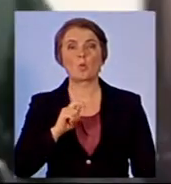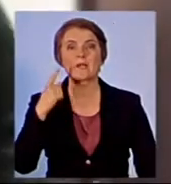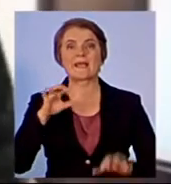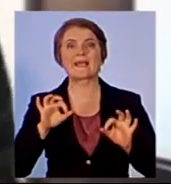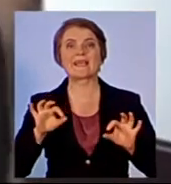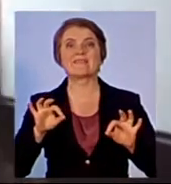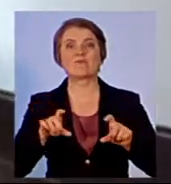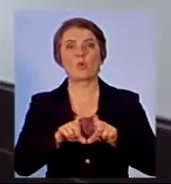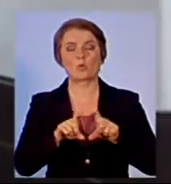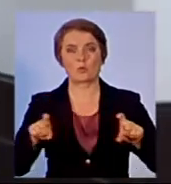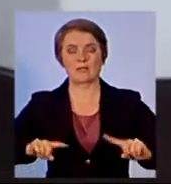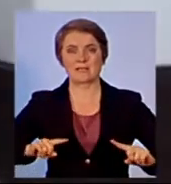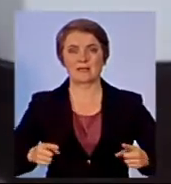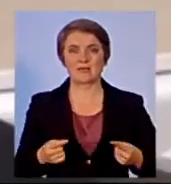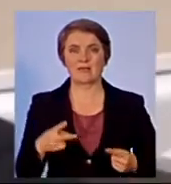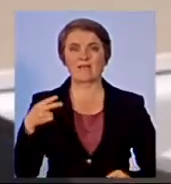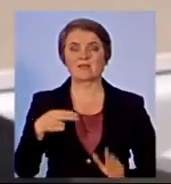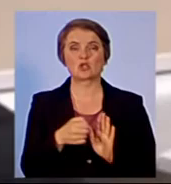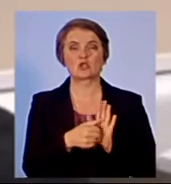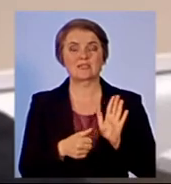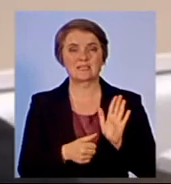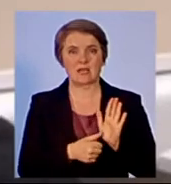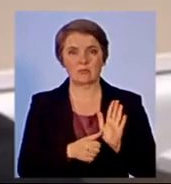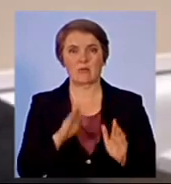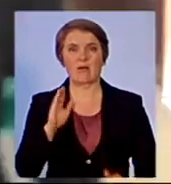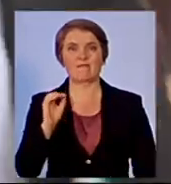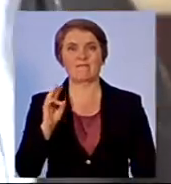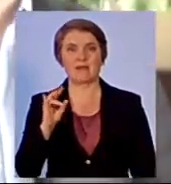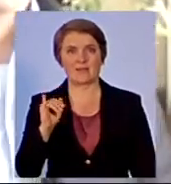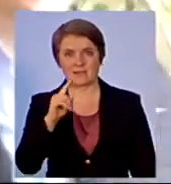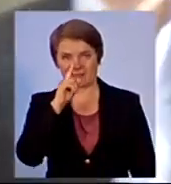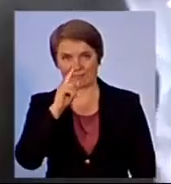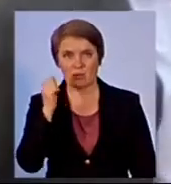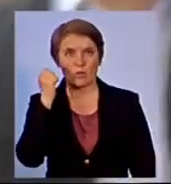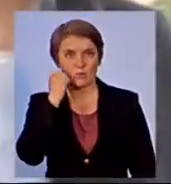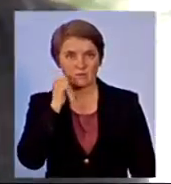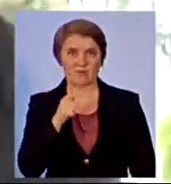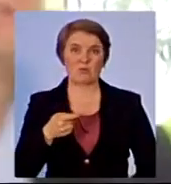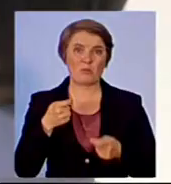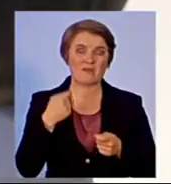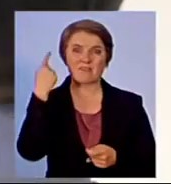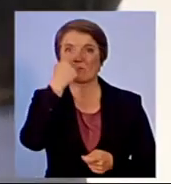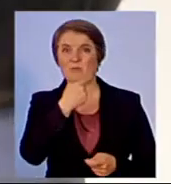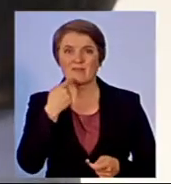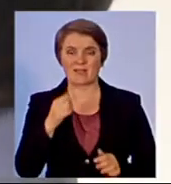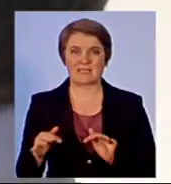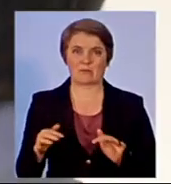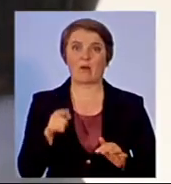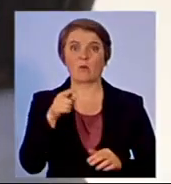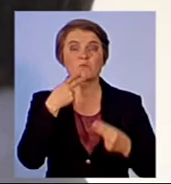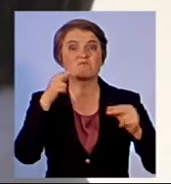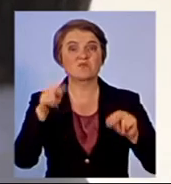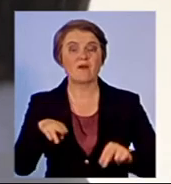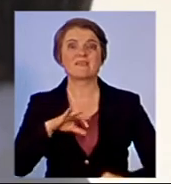березні 2016-го в Москві. Туди він приїхав у приватних справах. ФСБ Росії звинуватило його в шпигунстві, кажуть, той